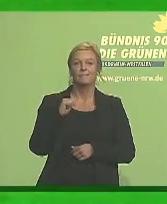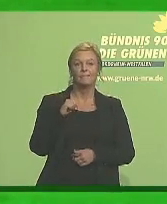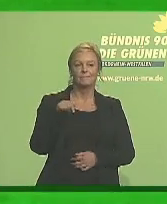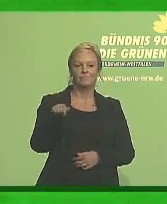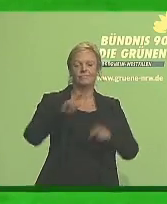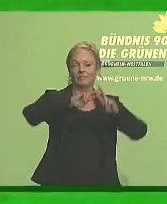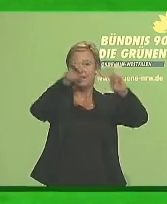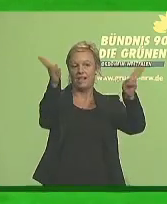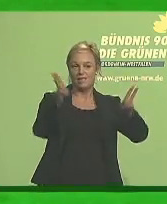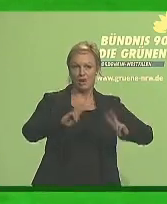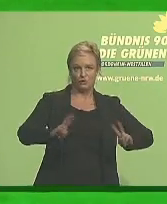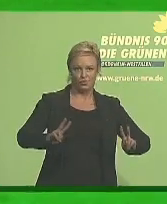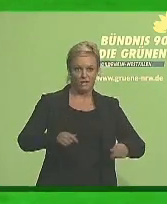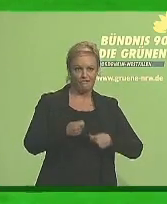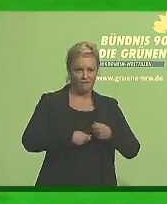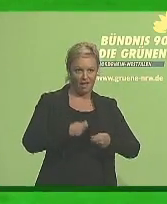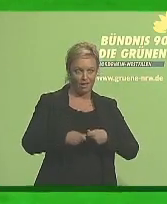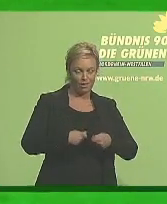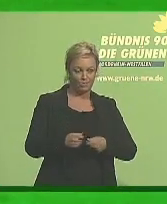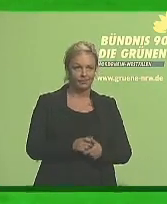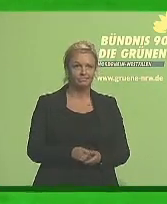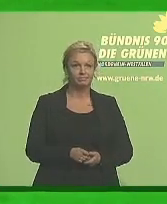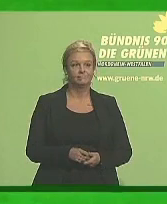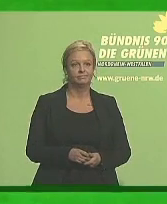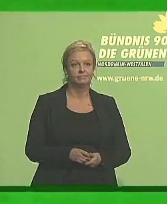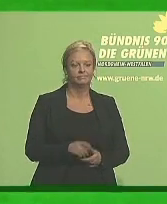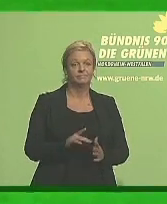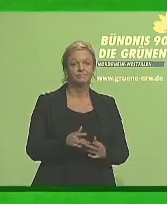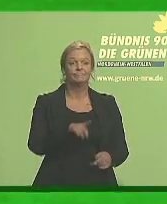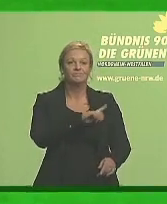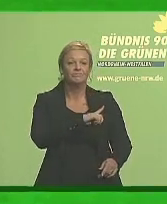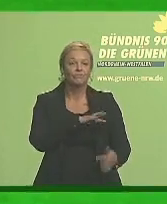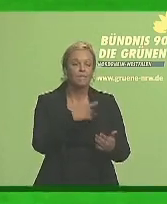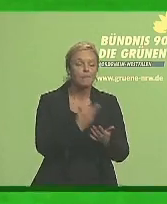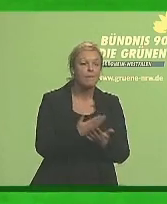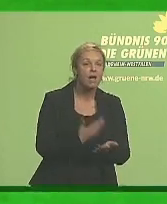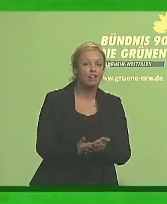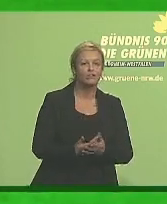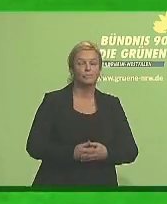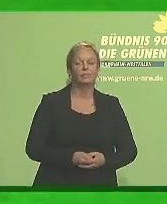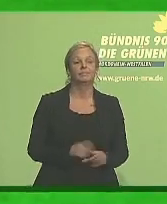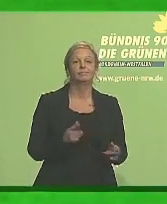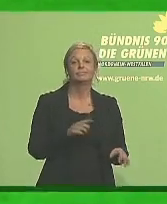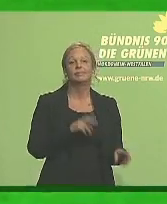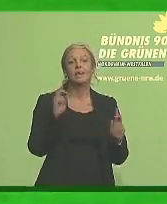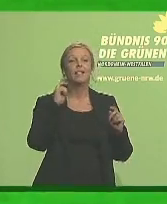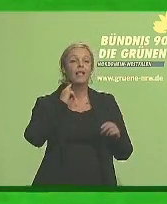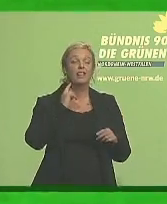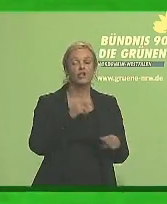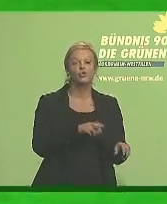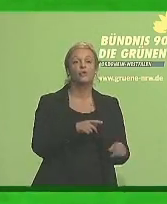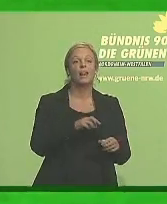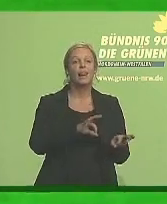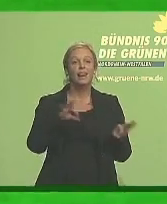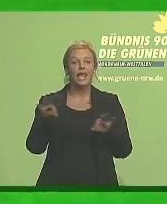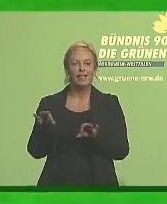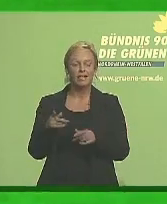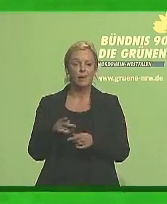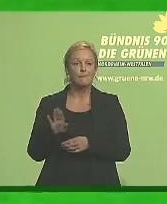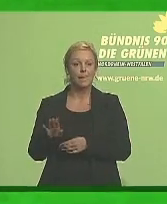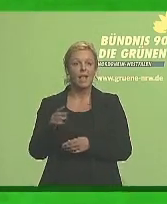internationalen Verhandlungen durch eigenes Beispiel, Leading by Example. Ich